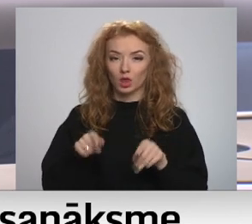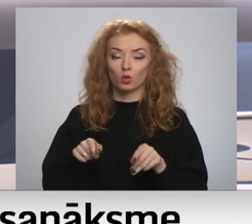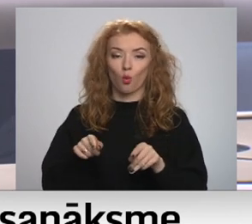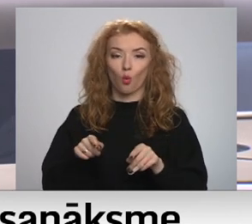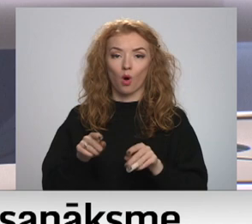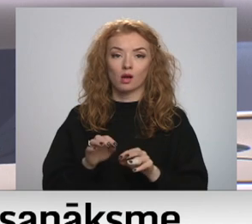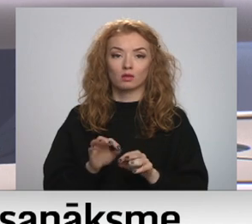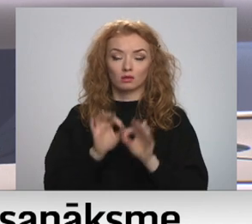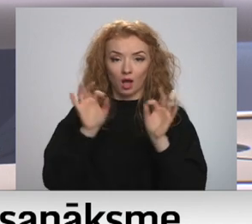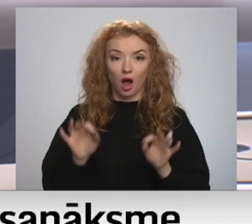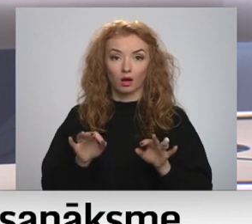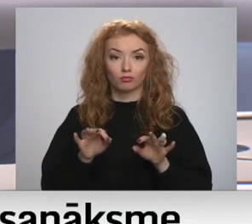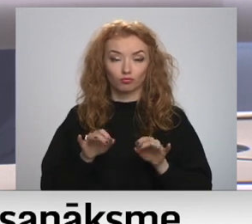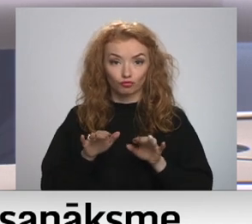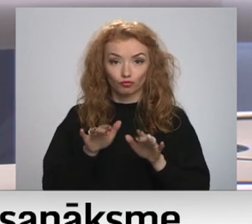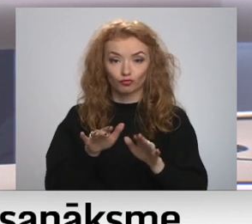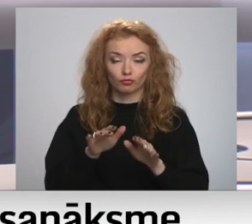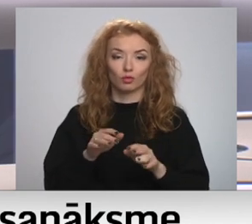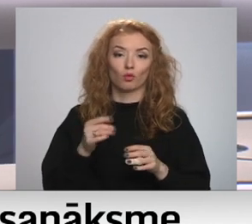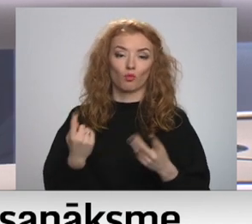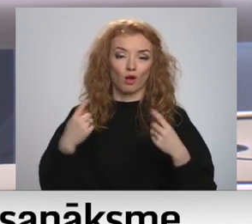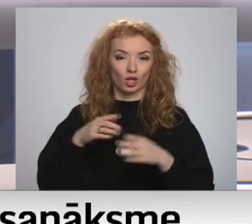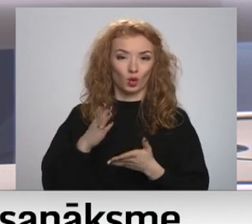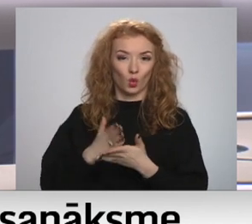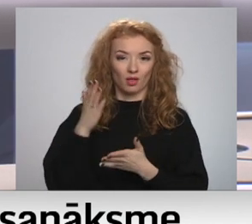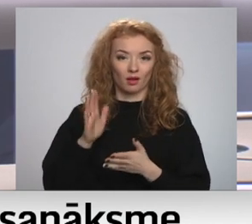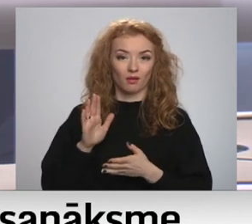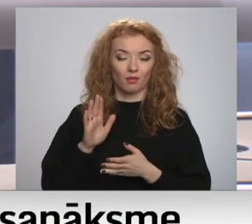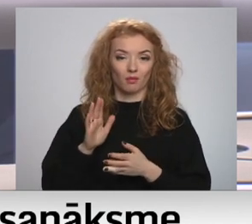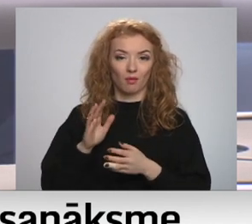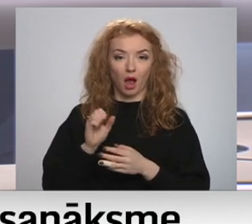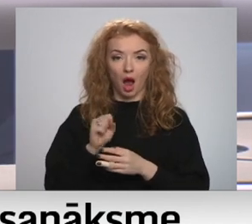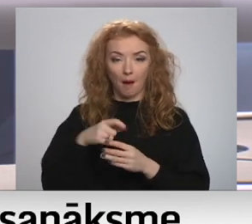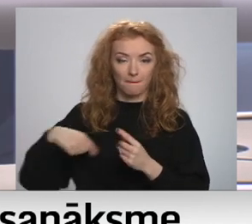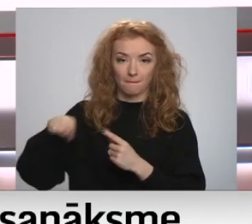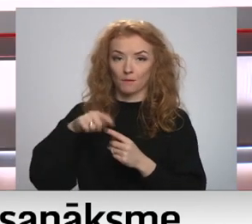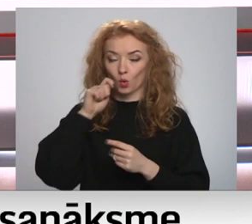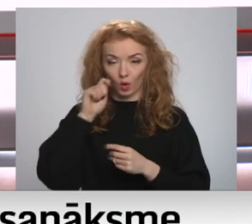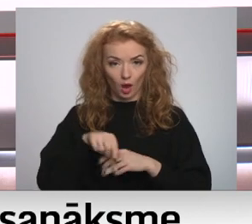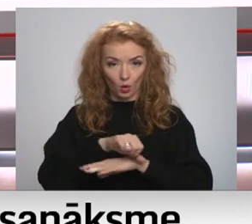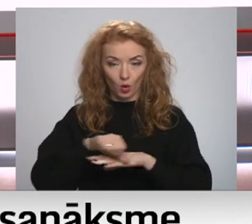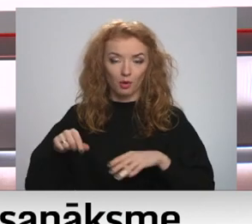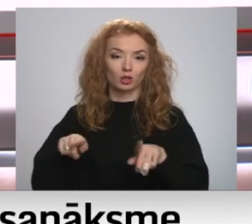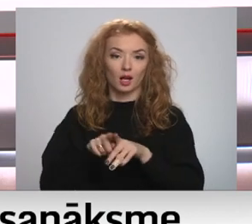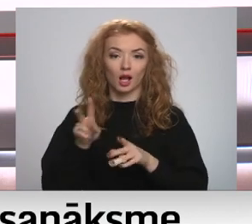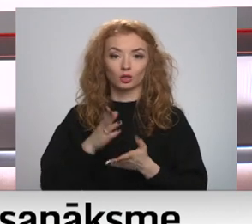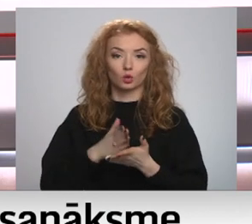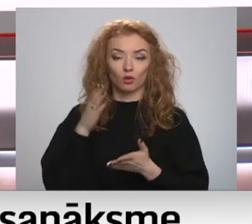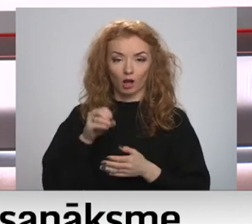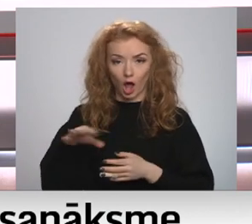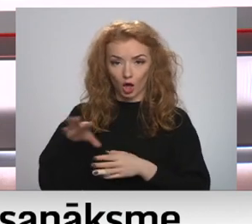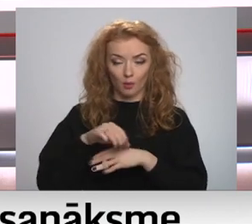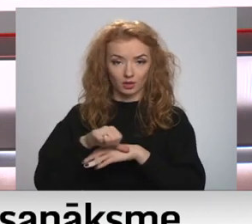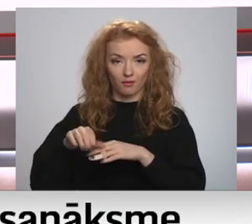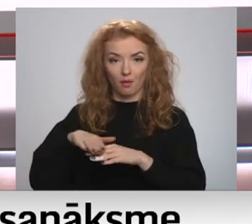atkarībā no drošības situācijas, un, protams, šajā kontekstā notiekošais pie un ap Ukrainas robežām, iespējams arī tas, kas notiek uz Eiropas